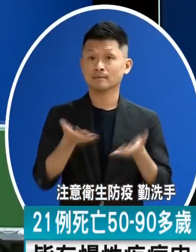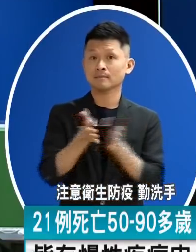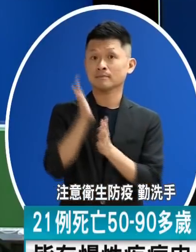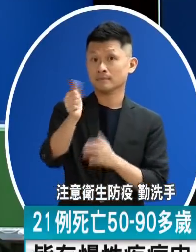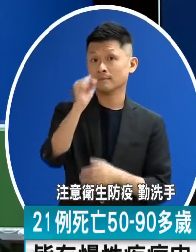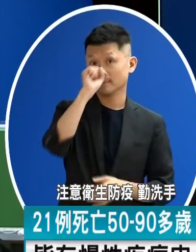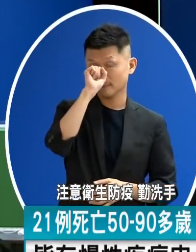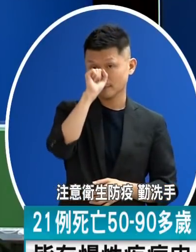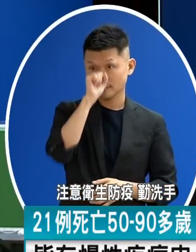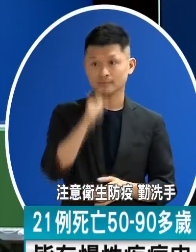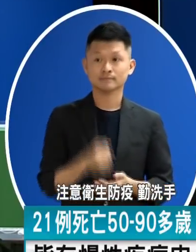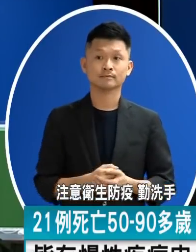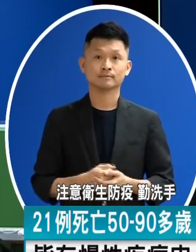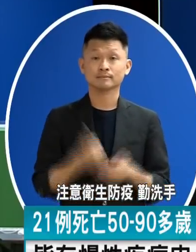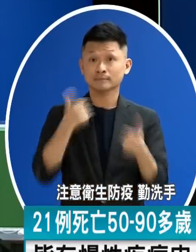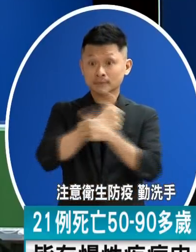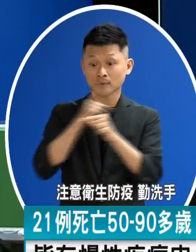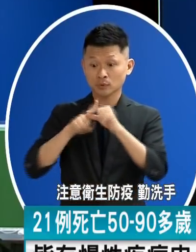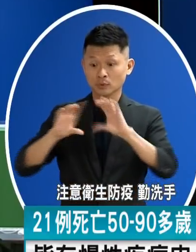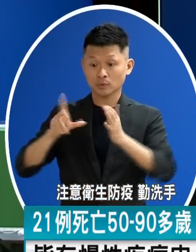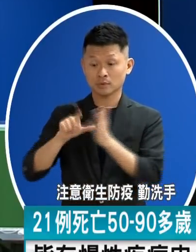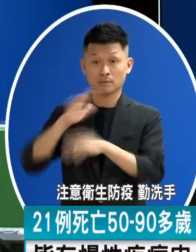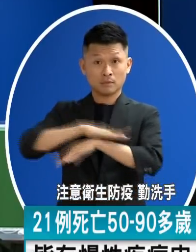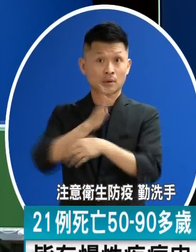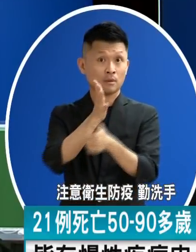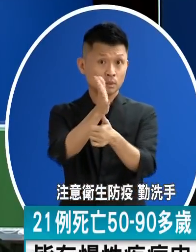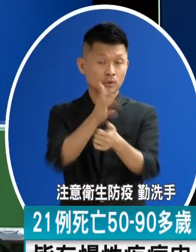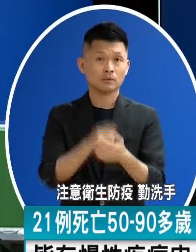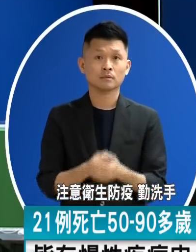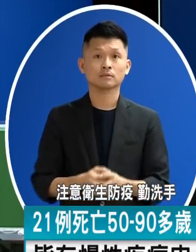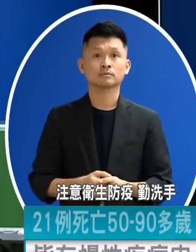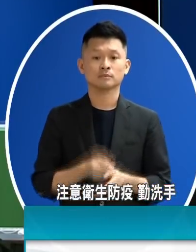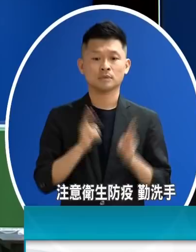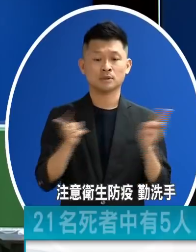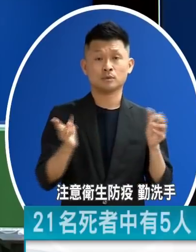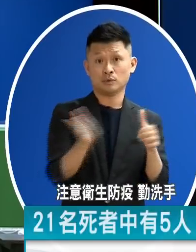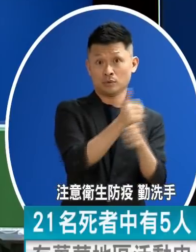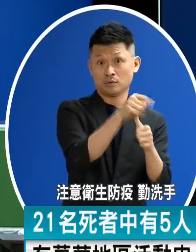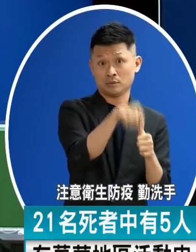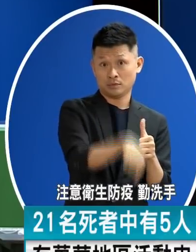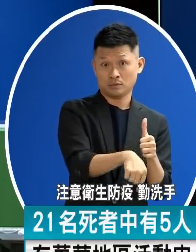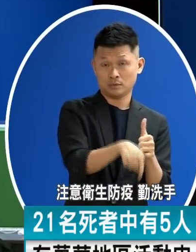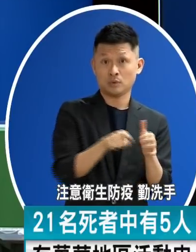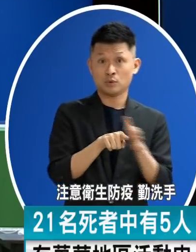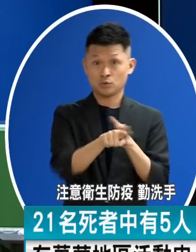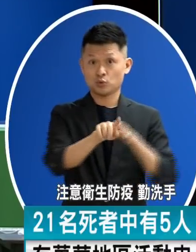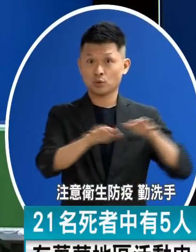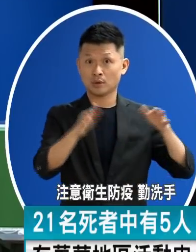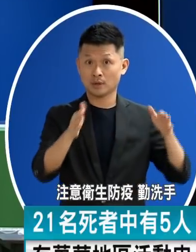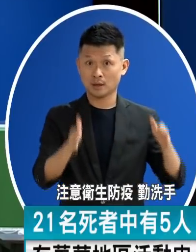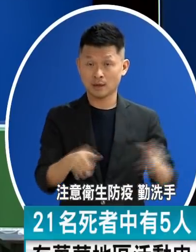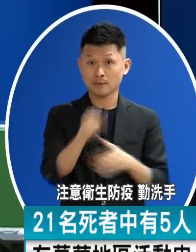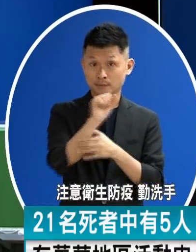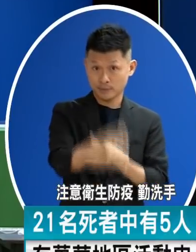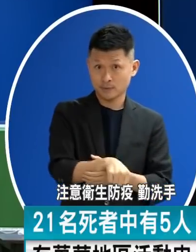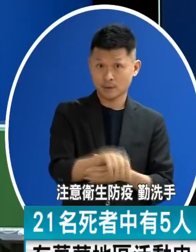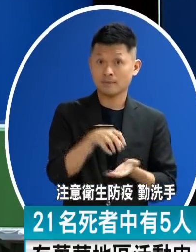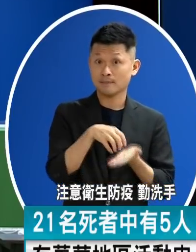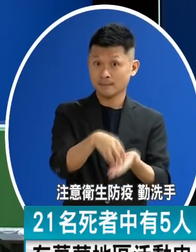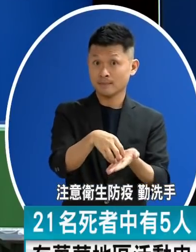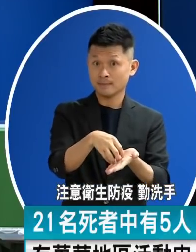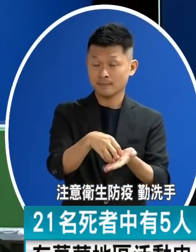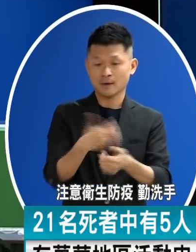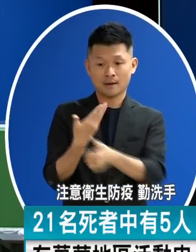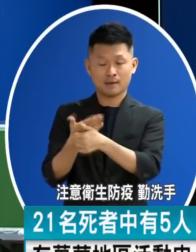部长你好，那个台体中国时报问问题，请问主任指挥中心专案许可是否会